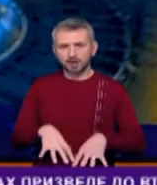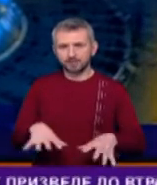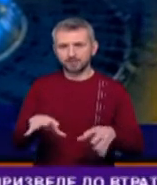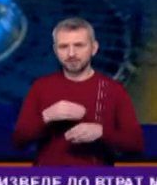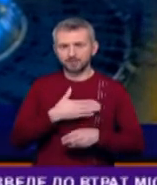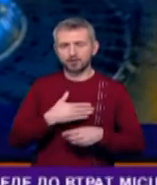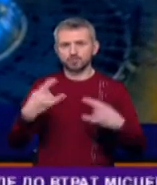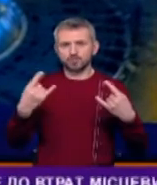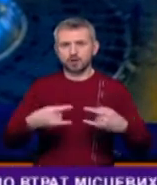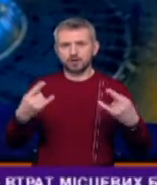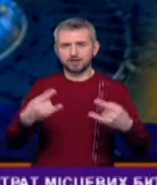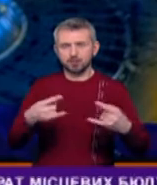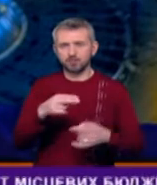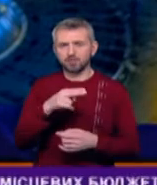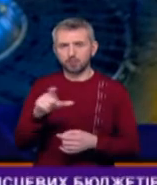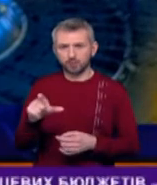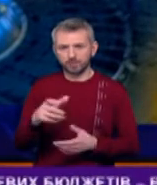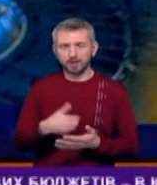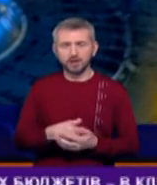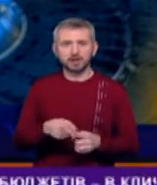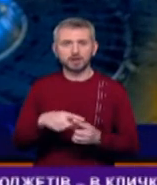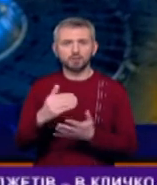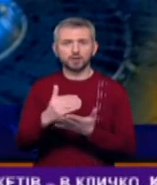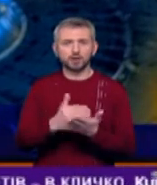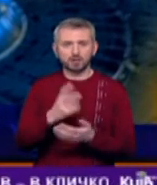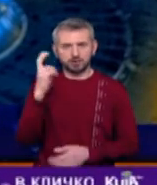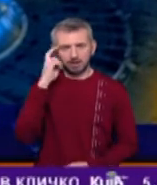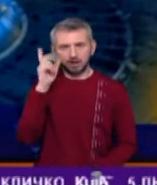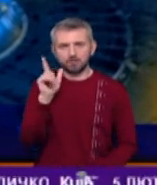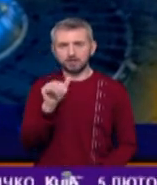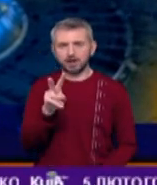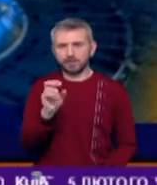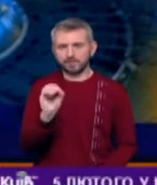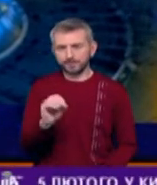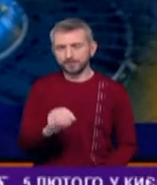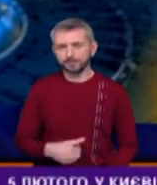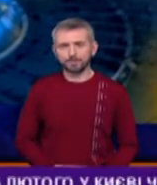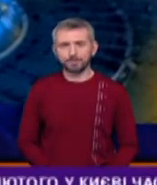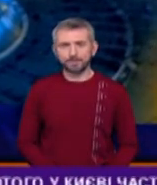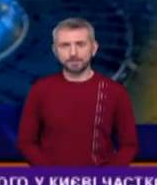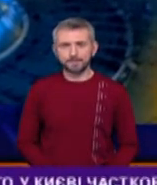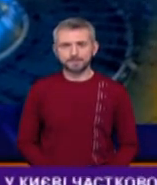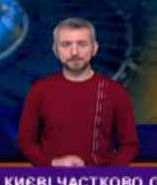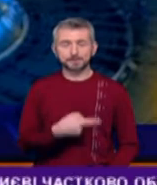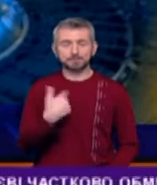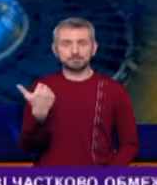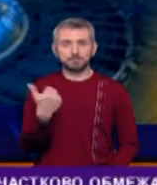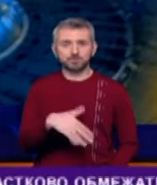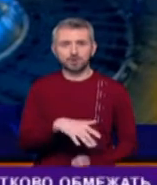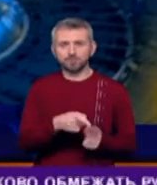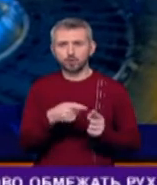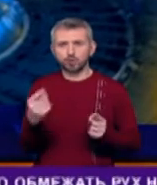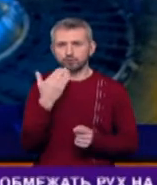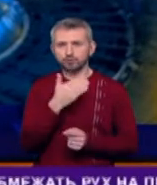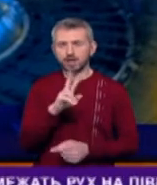прямого ефірного мовлення телеканалу «Київ». Це проєкт, який називається «Київ Лайф». Мене звуть Василь Клинчук. І ми вже впродовж